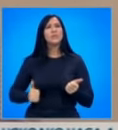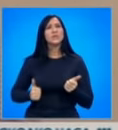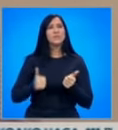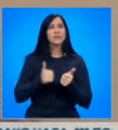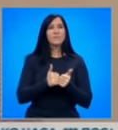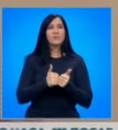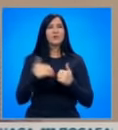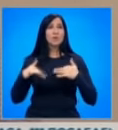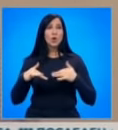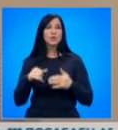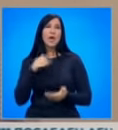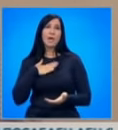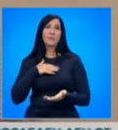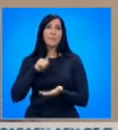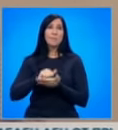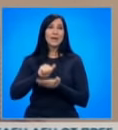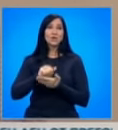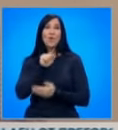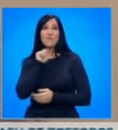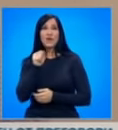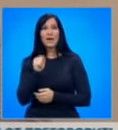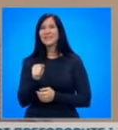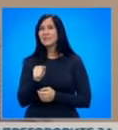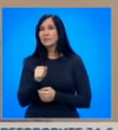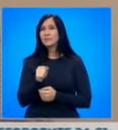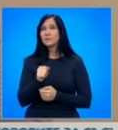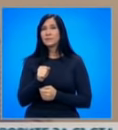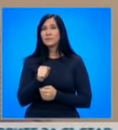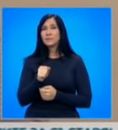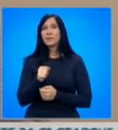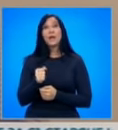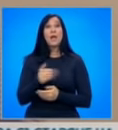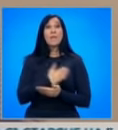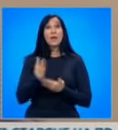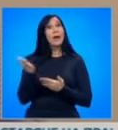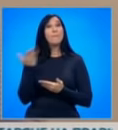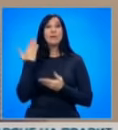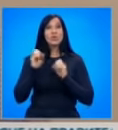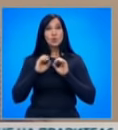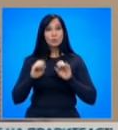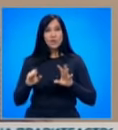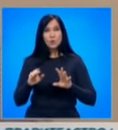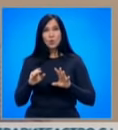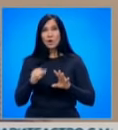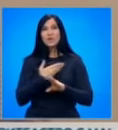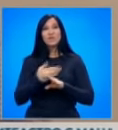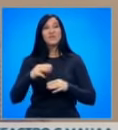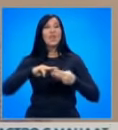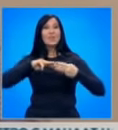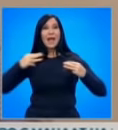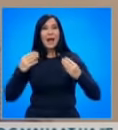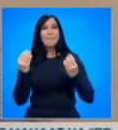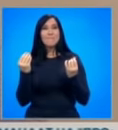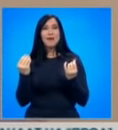токму пресконференцијата која што се одржа и на која што беше соопштено дека веќе ДНК материјалите